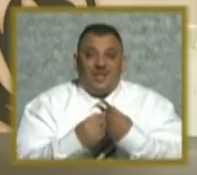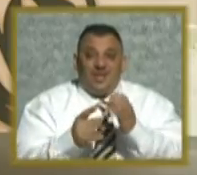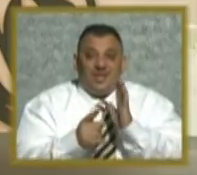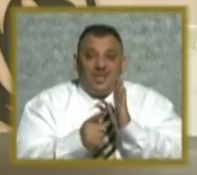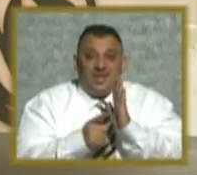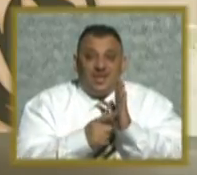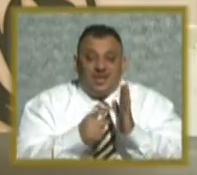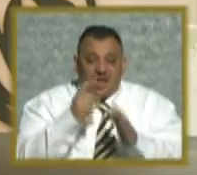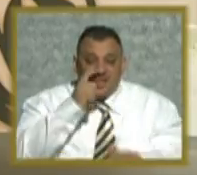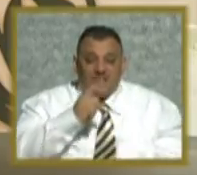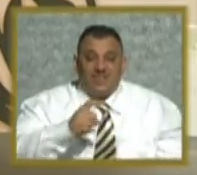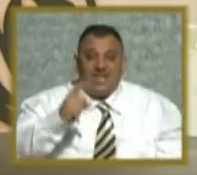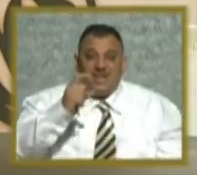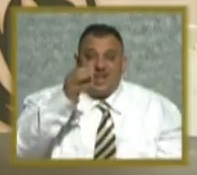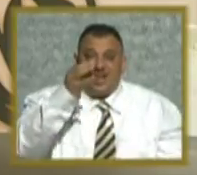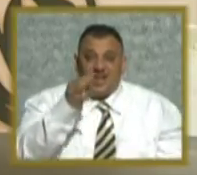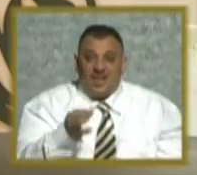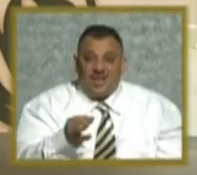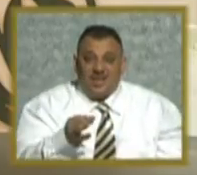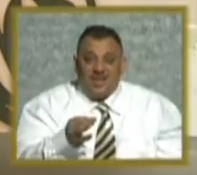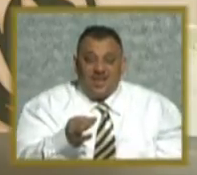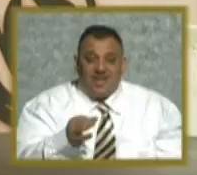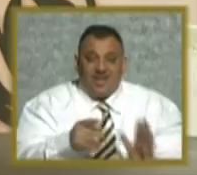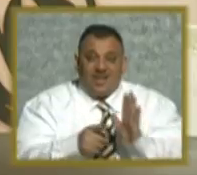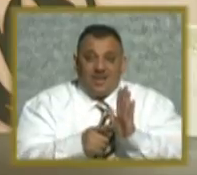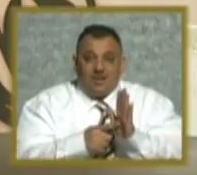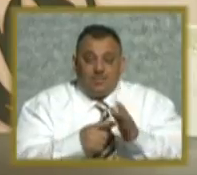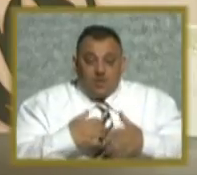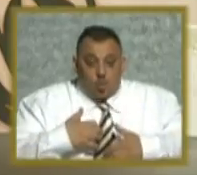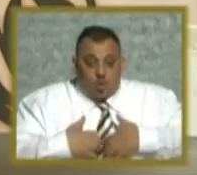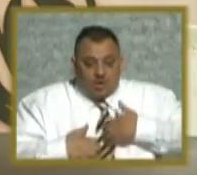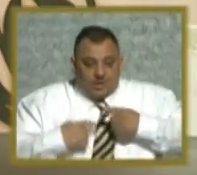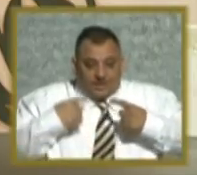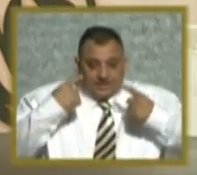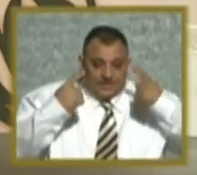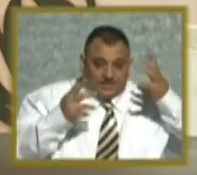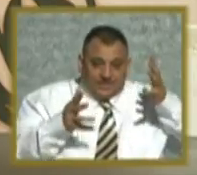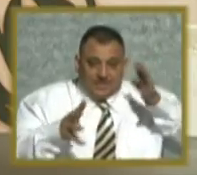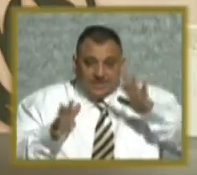من الناحية الشرعية بالنسبة لك، إذا كان وسواس